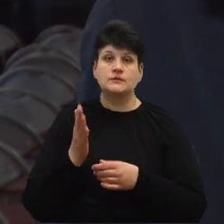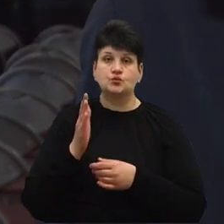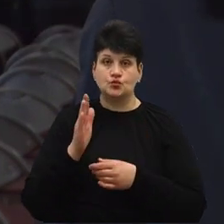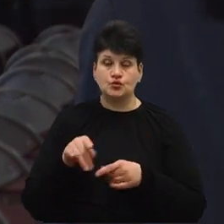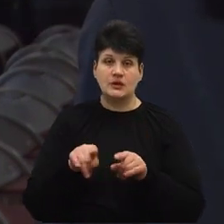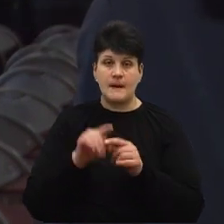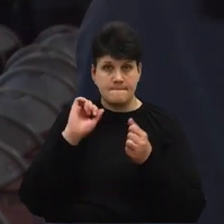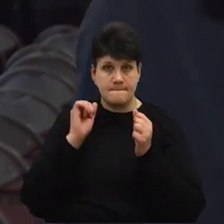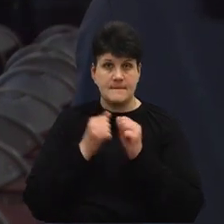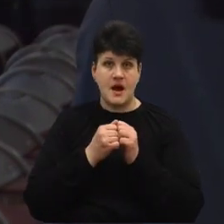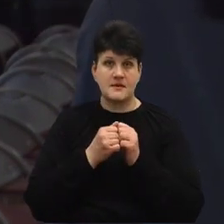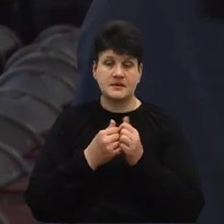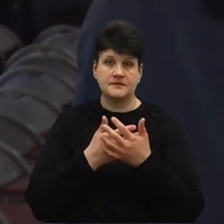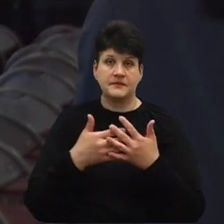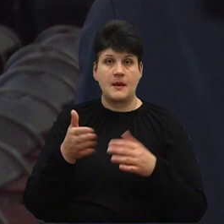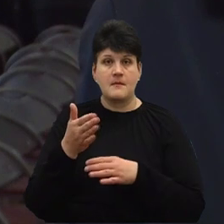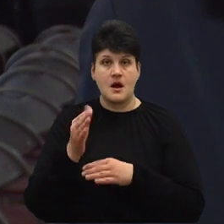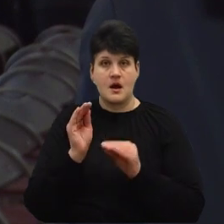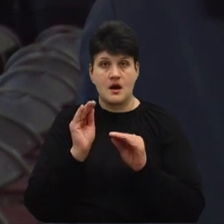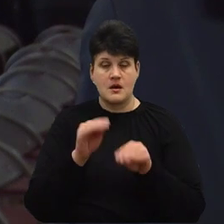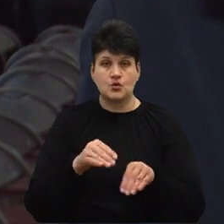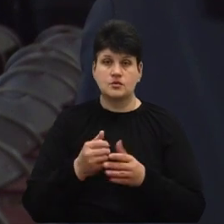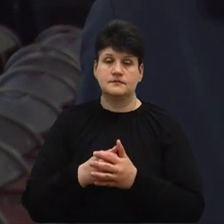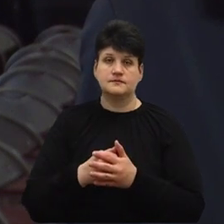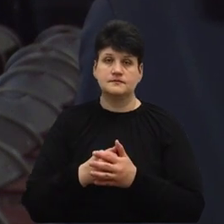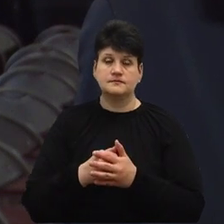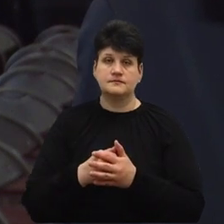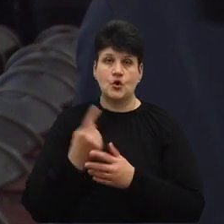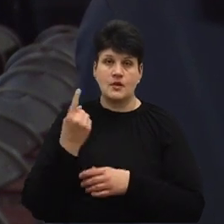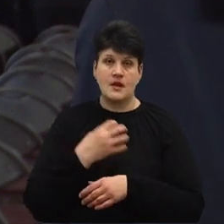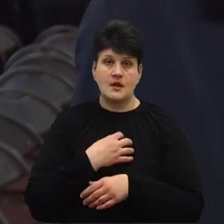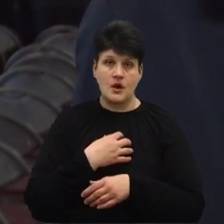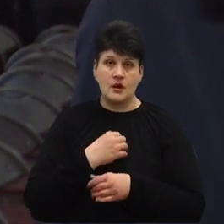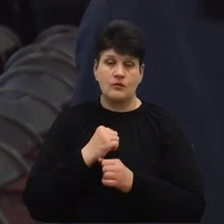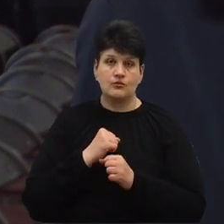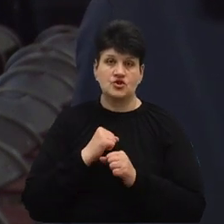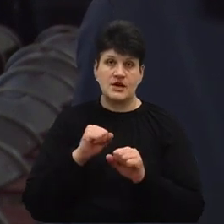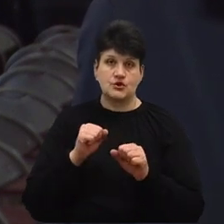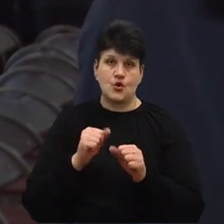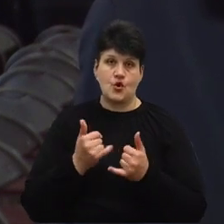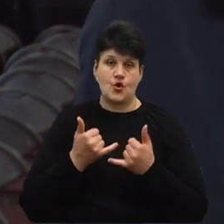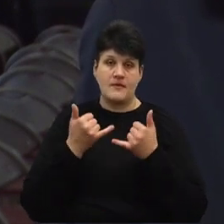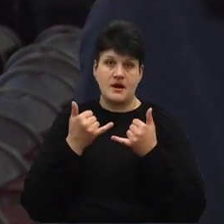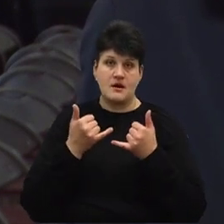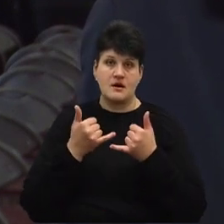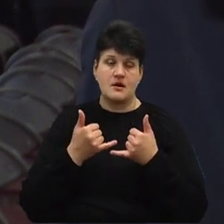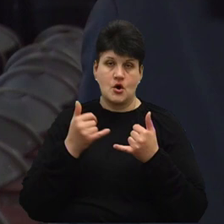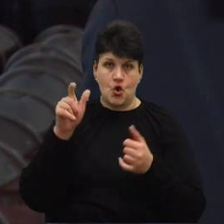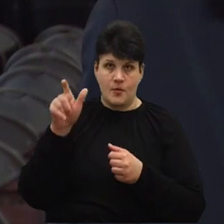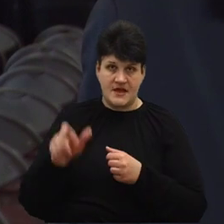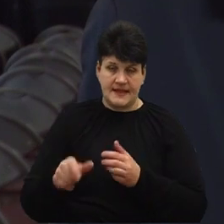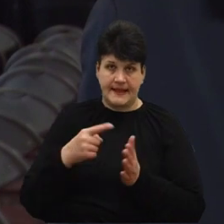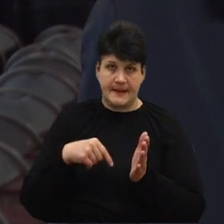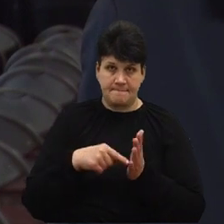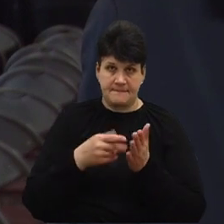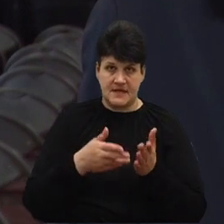як пам'ятні знаки, прапор, одна нагорода почесного громадянина міста, друга,